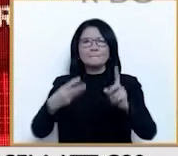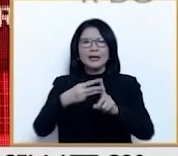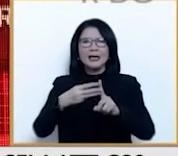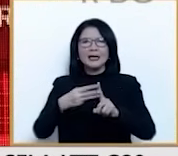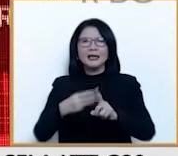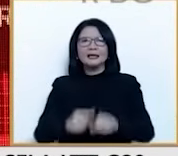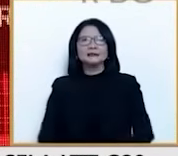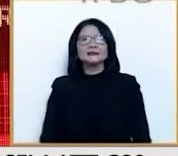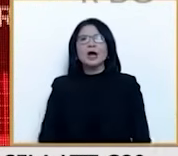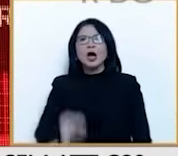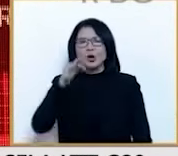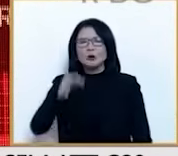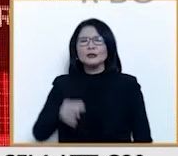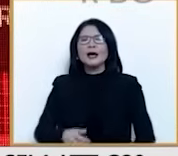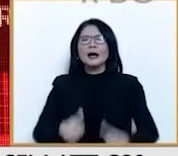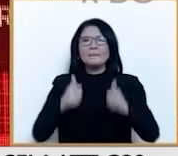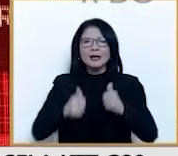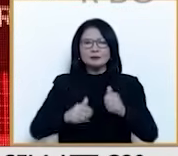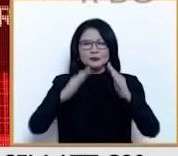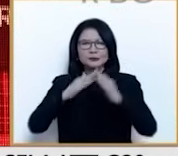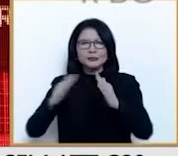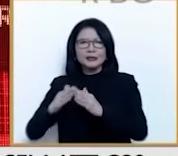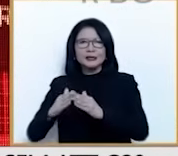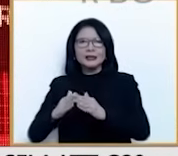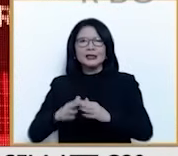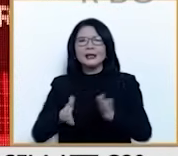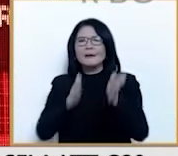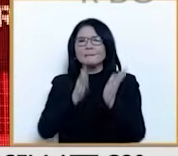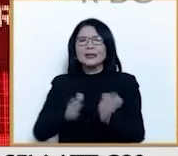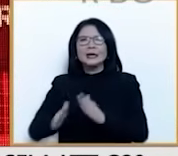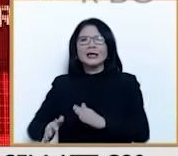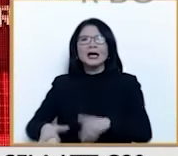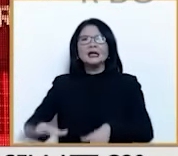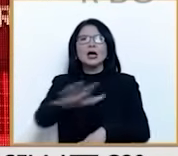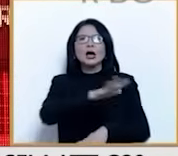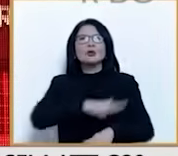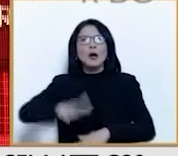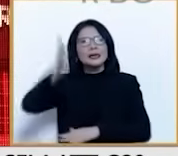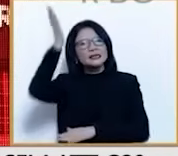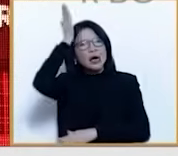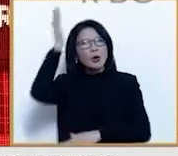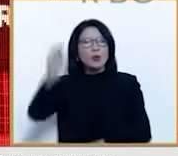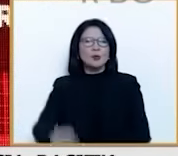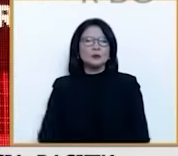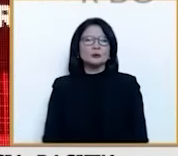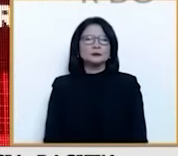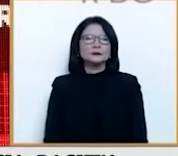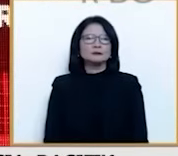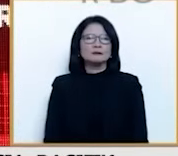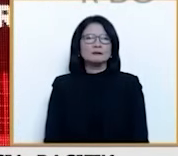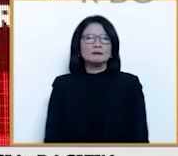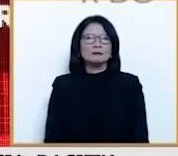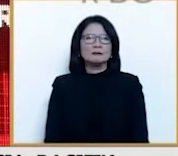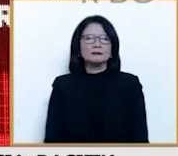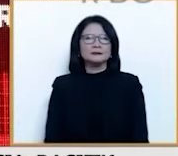kota layak huni dan penataan ruang terbuka hijau. Saya akan ambil amplopnya.